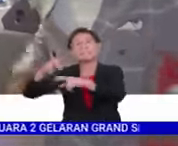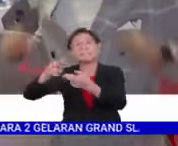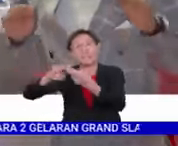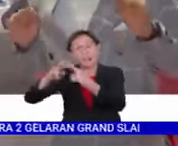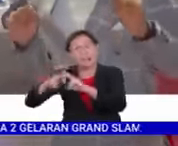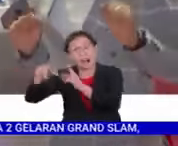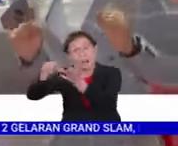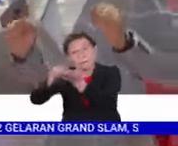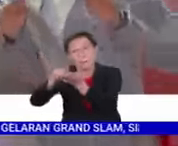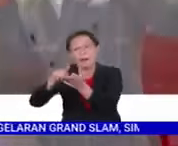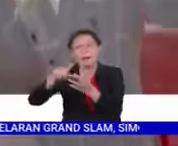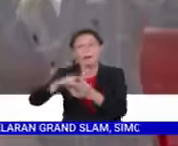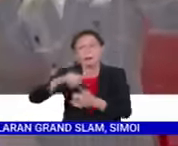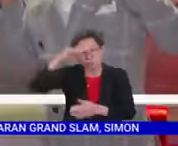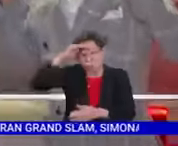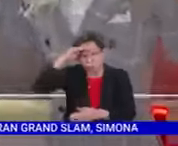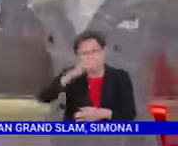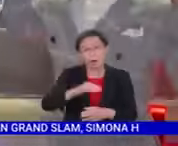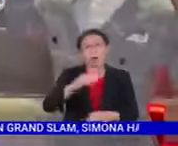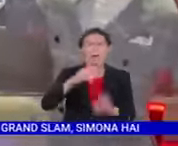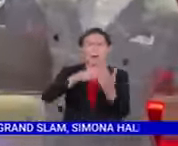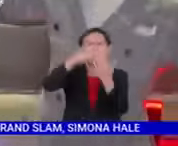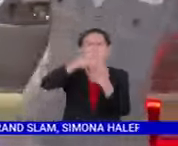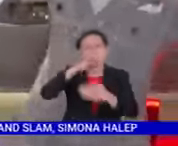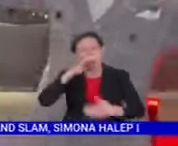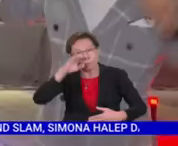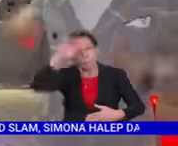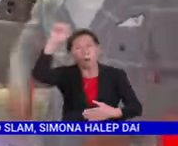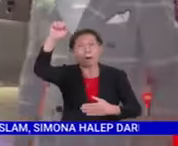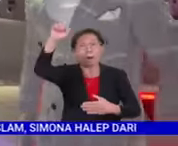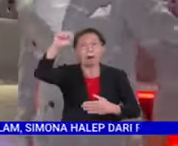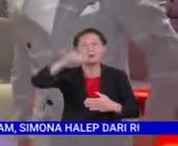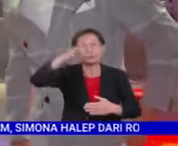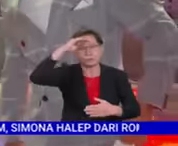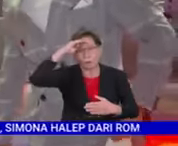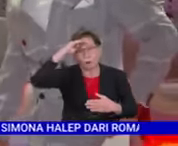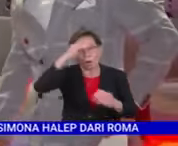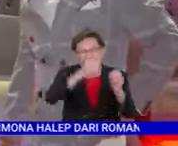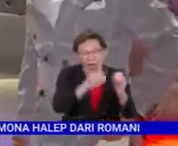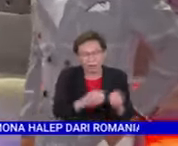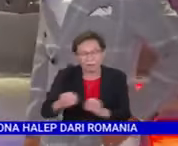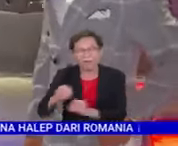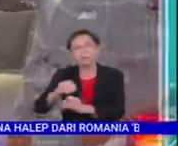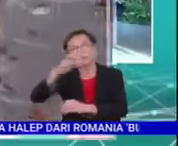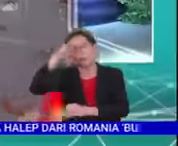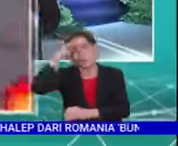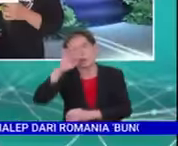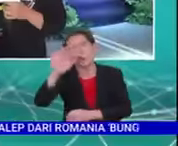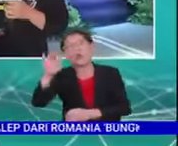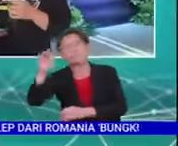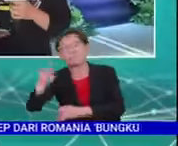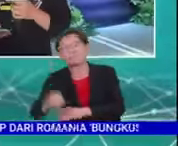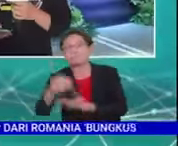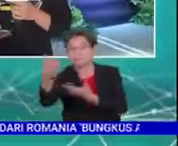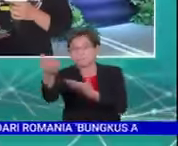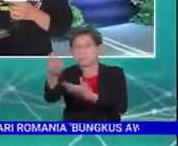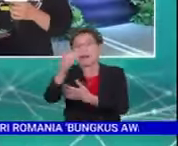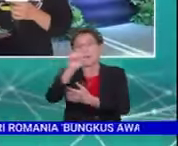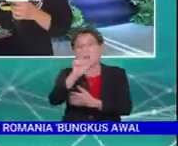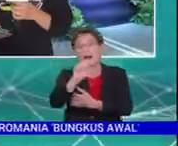program Merdeka at Sedili 2022 anjuran Johor FM. Terus saja bersama dengan Akila di Kota Tinggi. Silakan Akila.